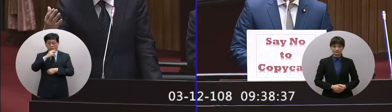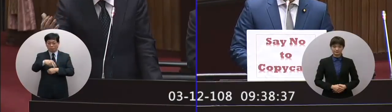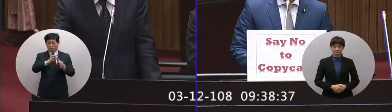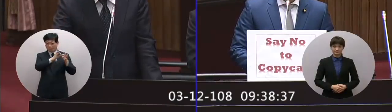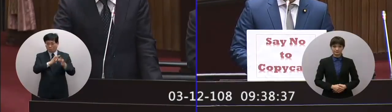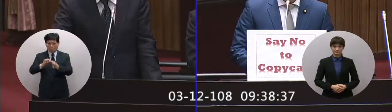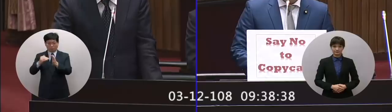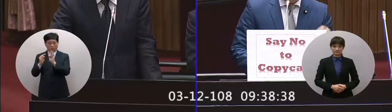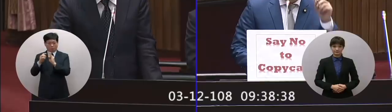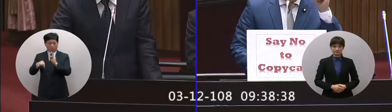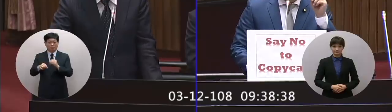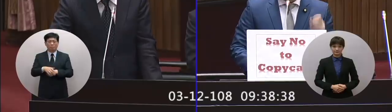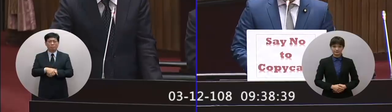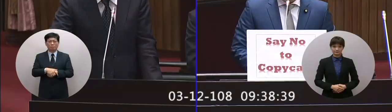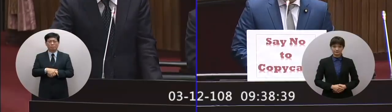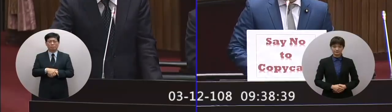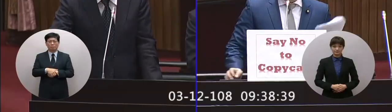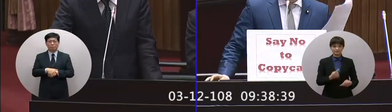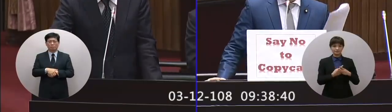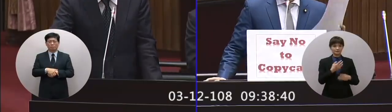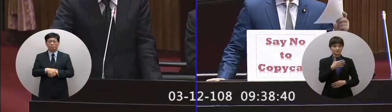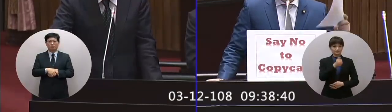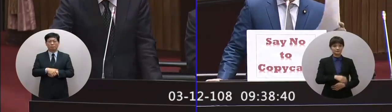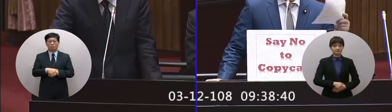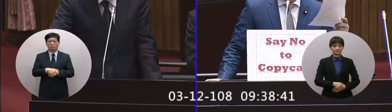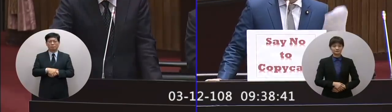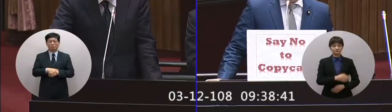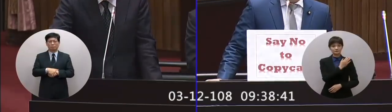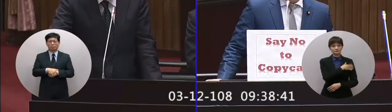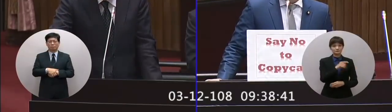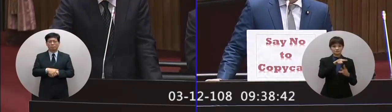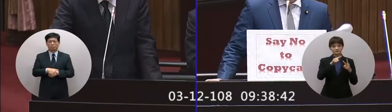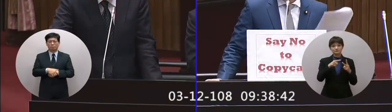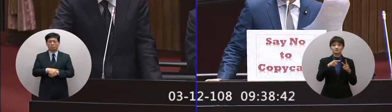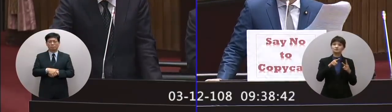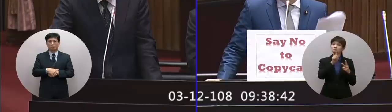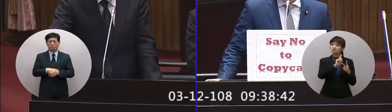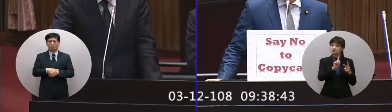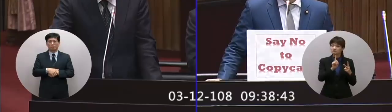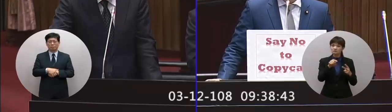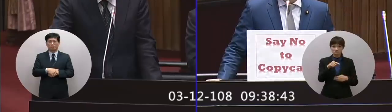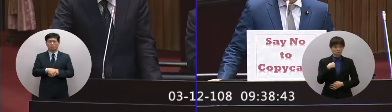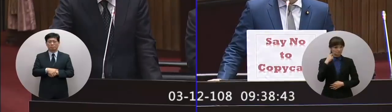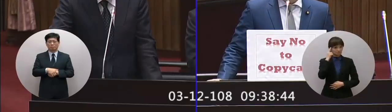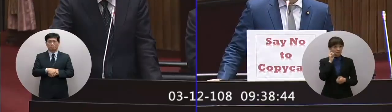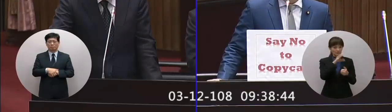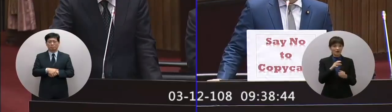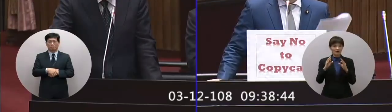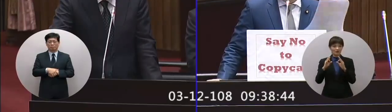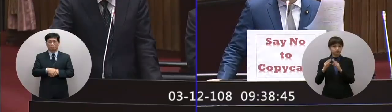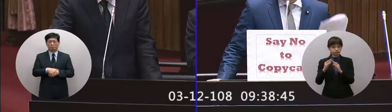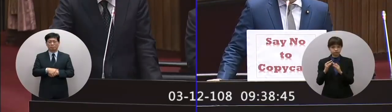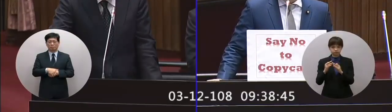到这个金融这一块。 好， 也许 主委不管是 FinTech 或 TechFin 啊，你都不能够把金融给放